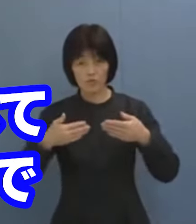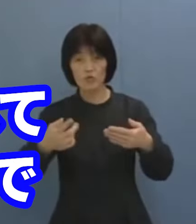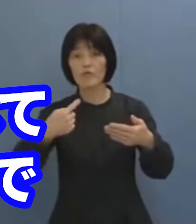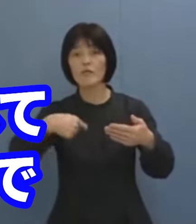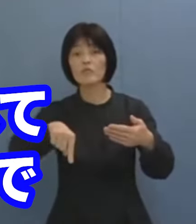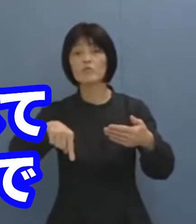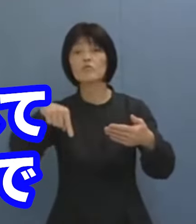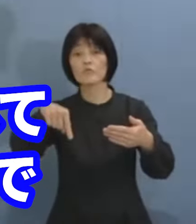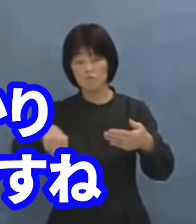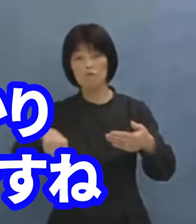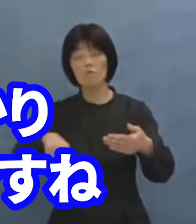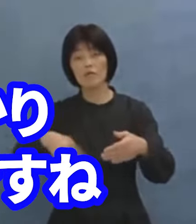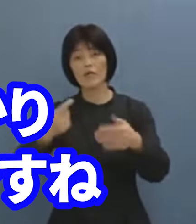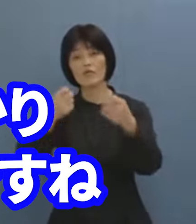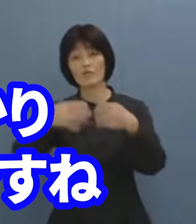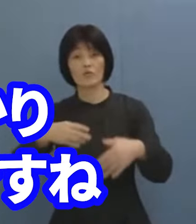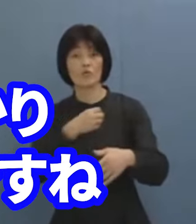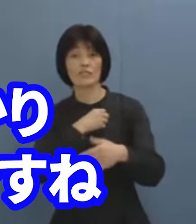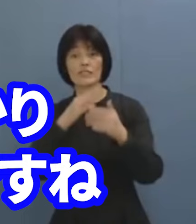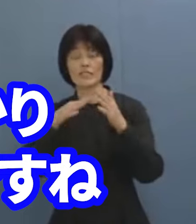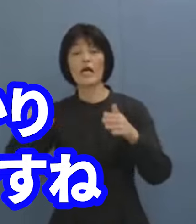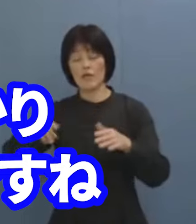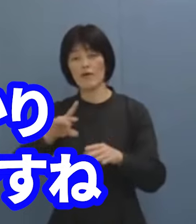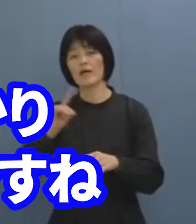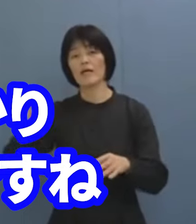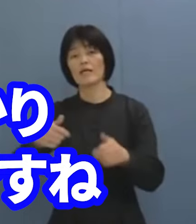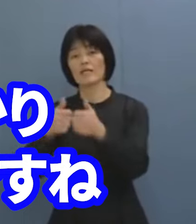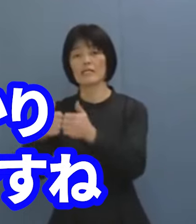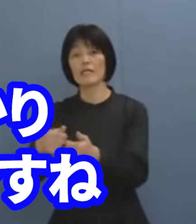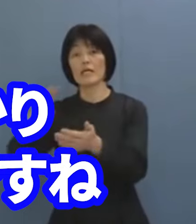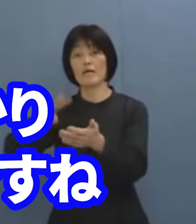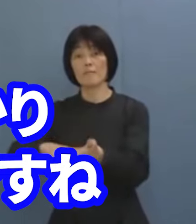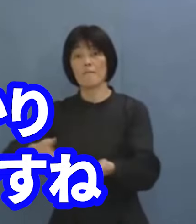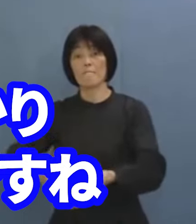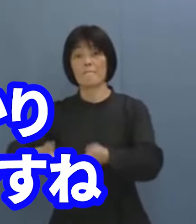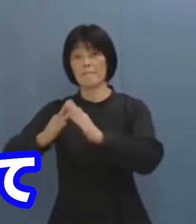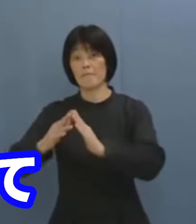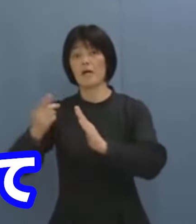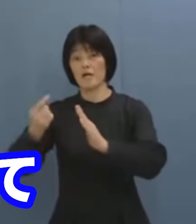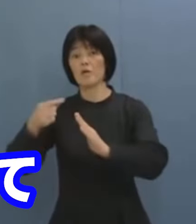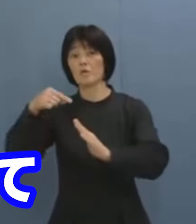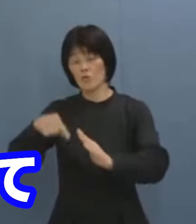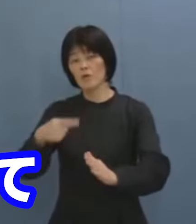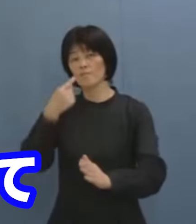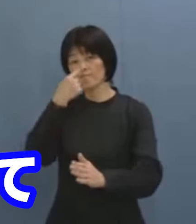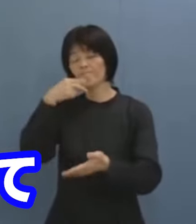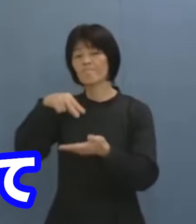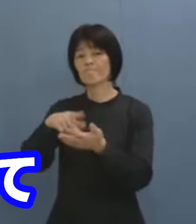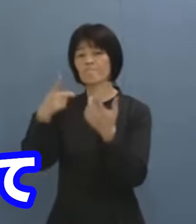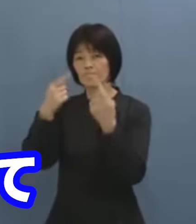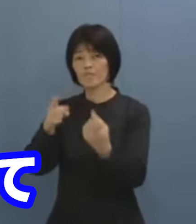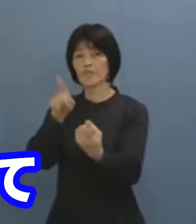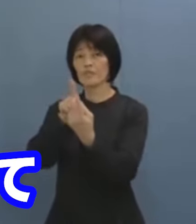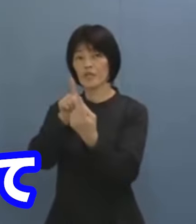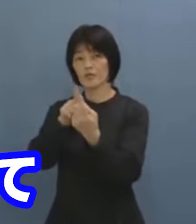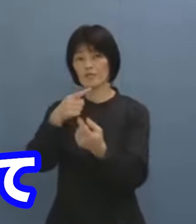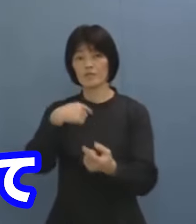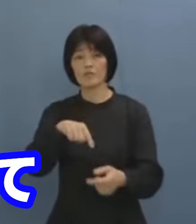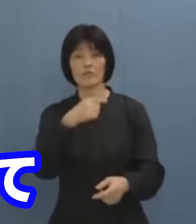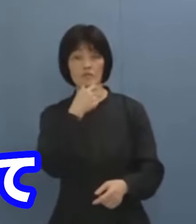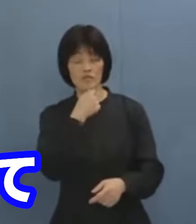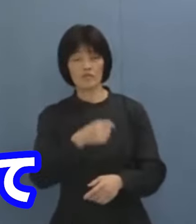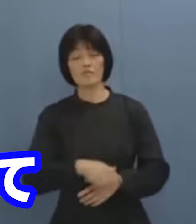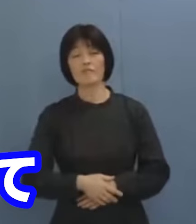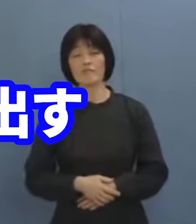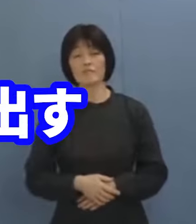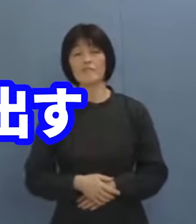ことですので、そこにまあ我々たちとしてはしっかり対応していくということですね。それからそれして百条委員